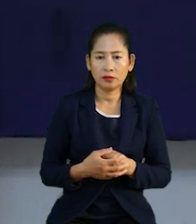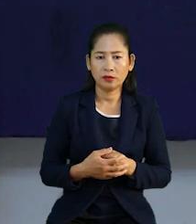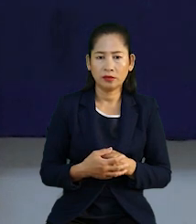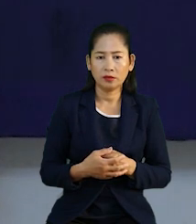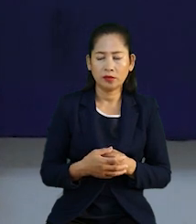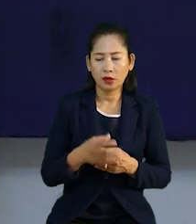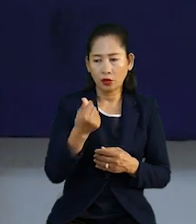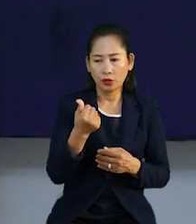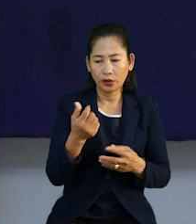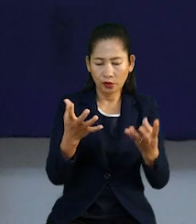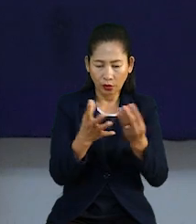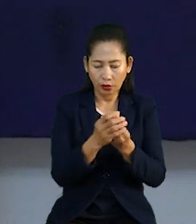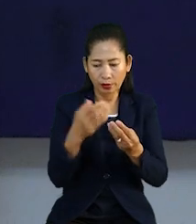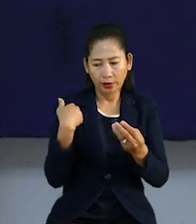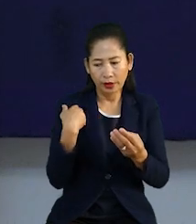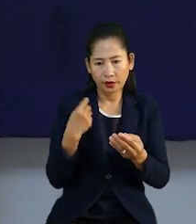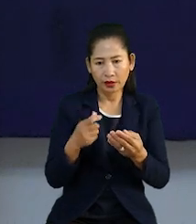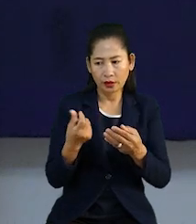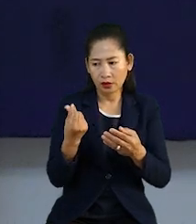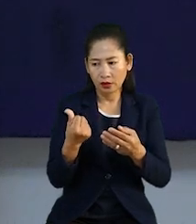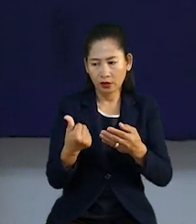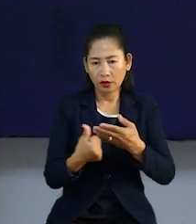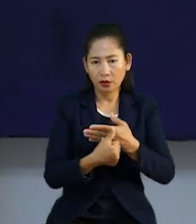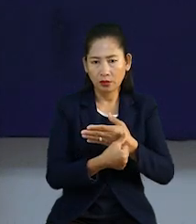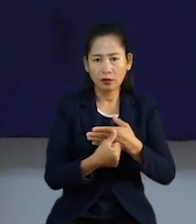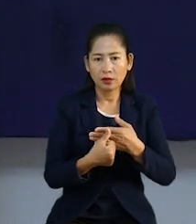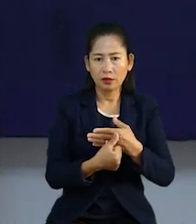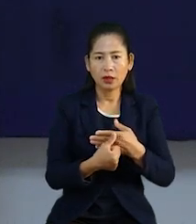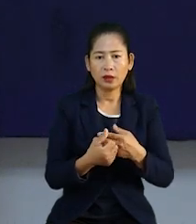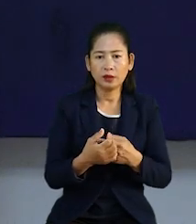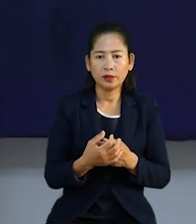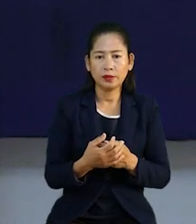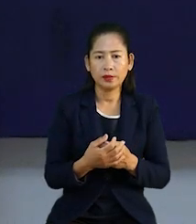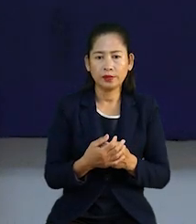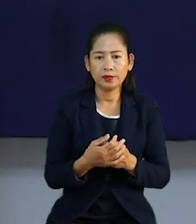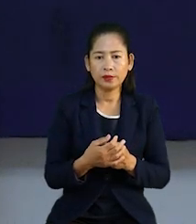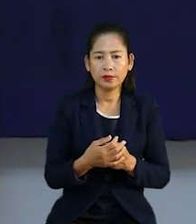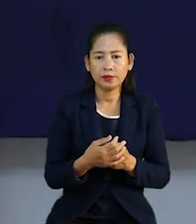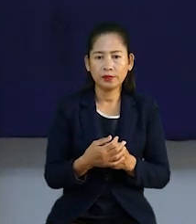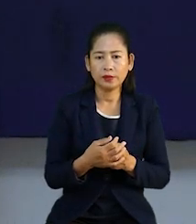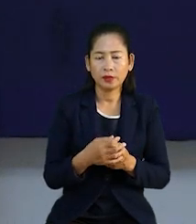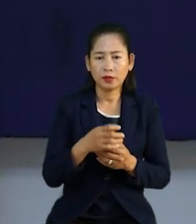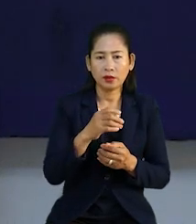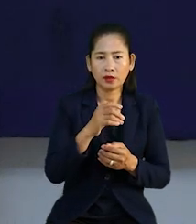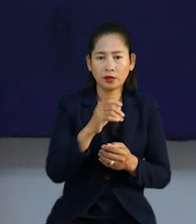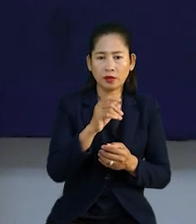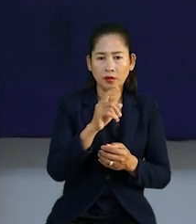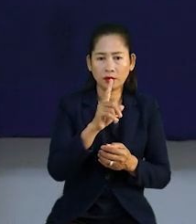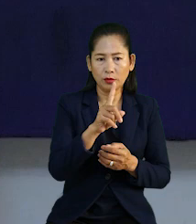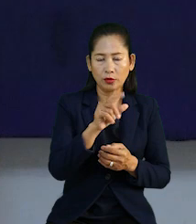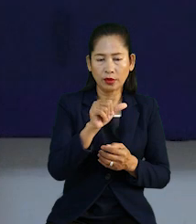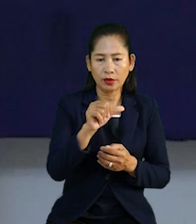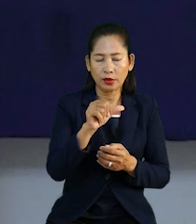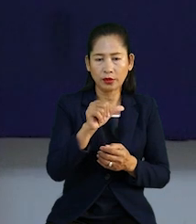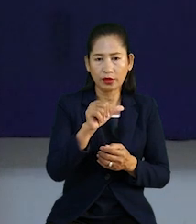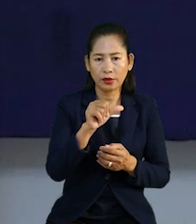Chà prạ xạ rộp miên đầm lấy. Rộp không cung cơ mơ con. Cơ miên cả đà mùi rồi